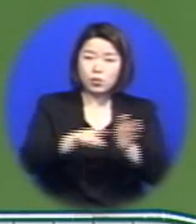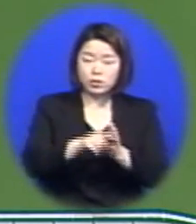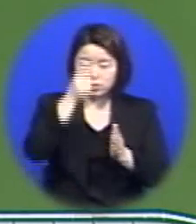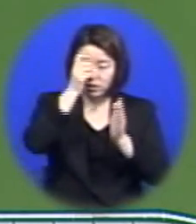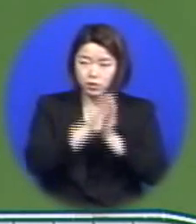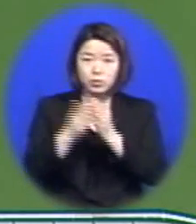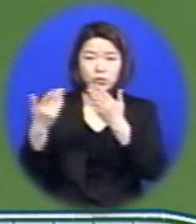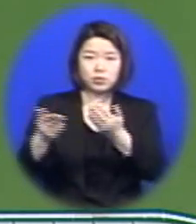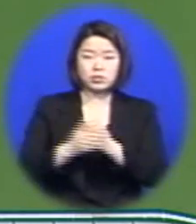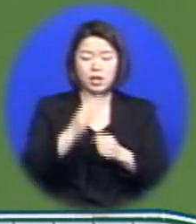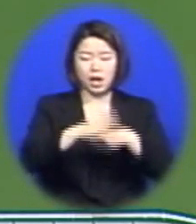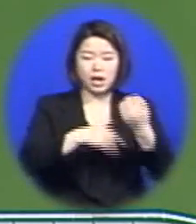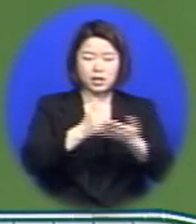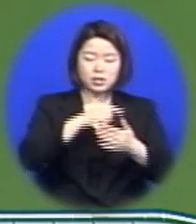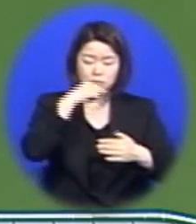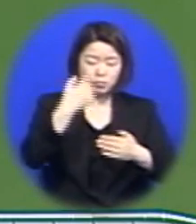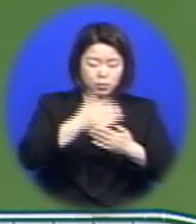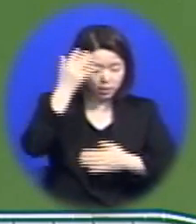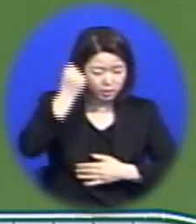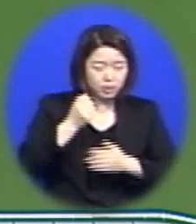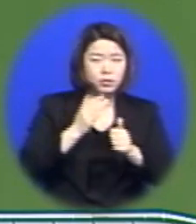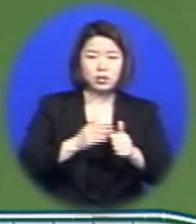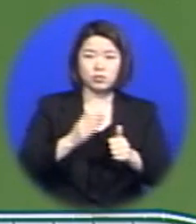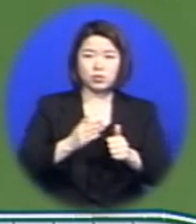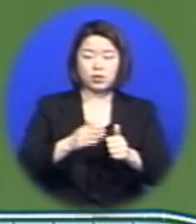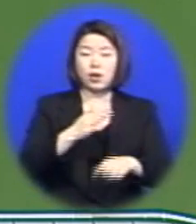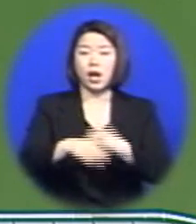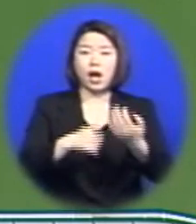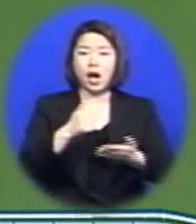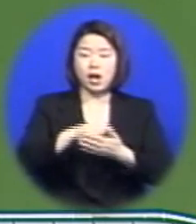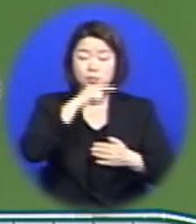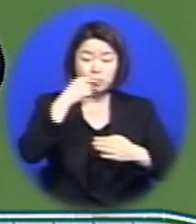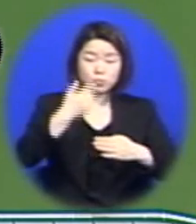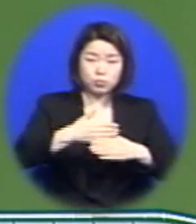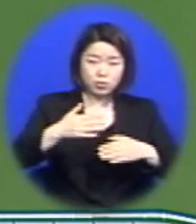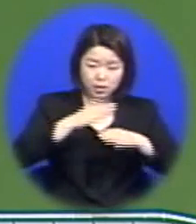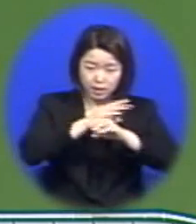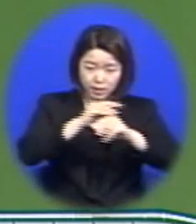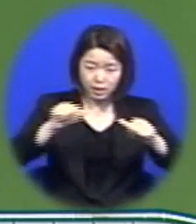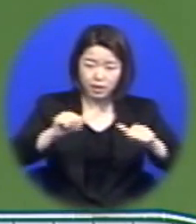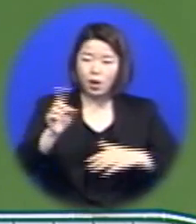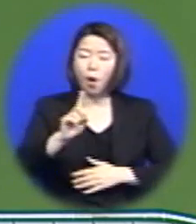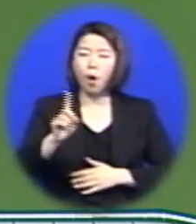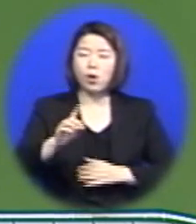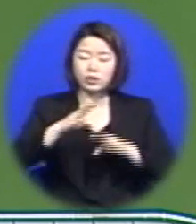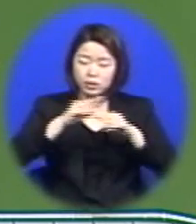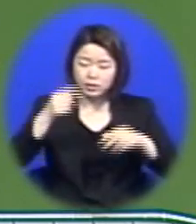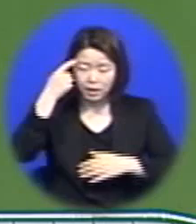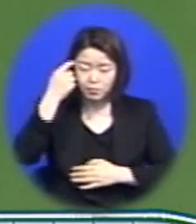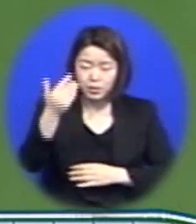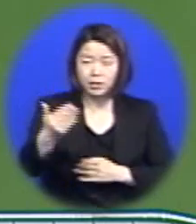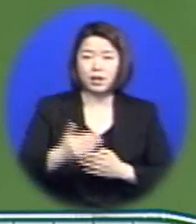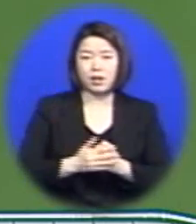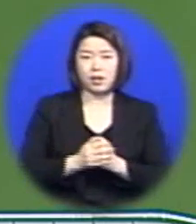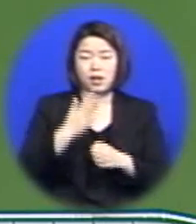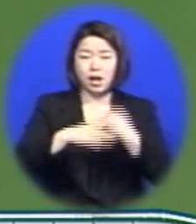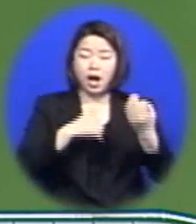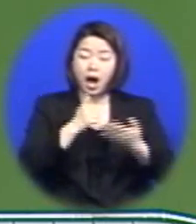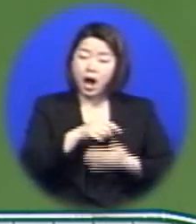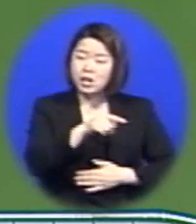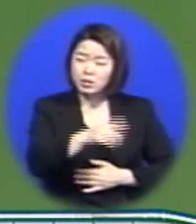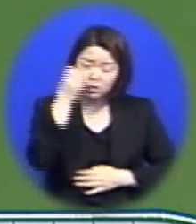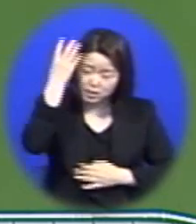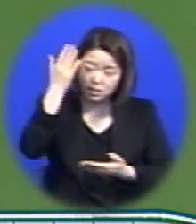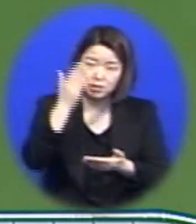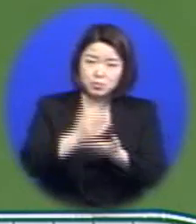하나님 북한을 기억해 주세요 하나님 북한 땅이 어떤 땅입니까 하나님 이걸